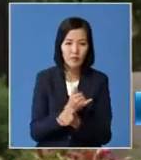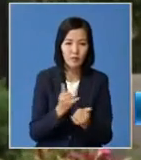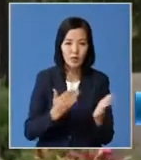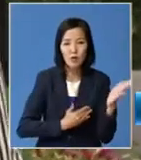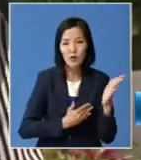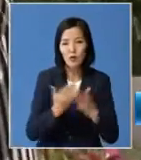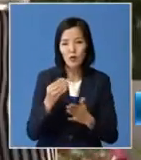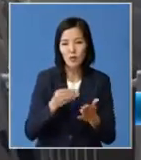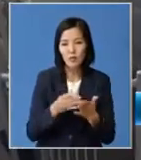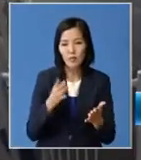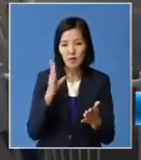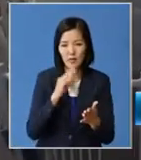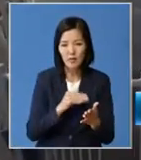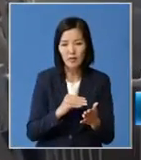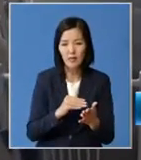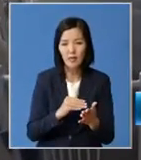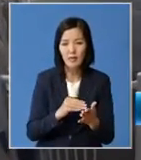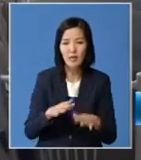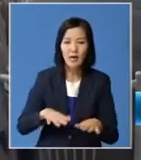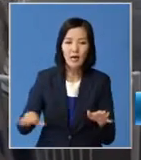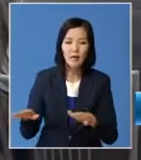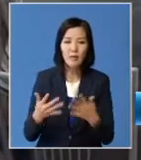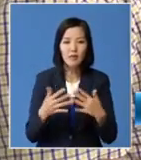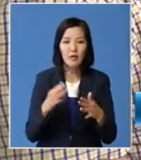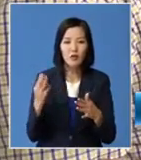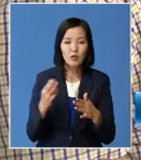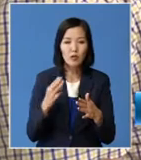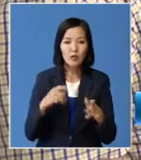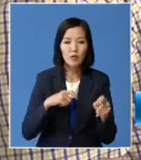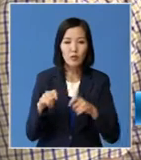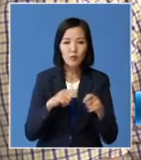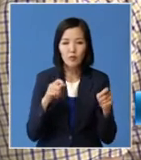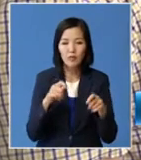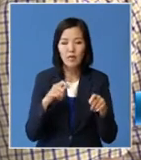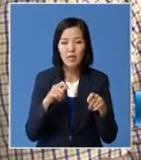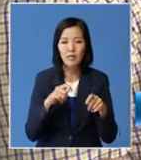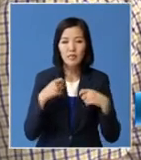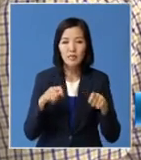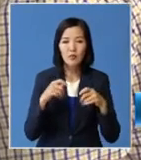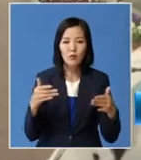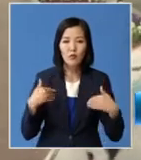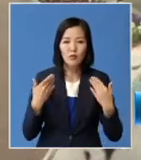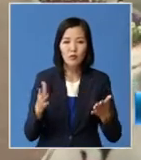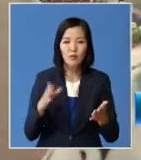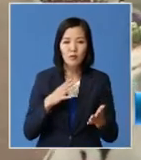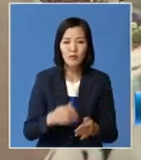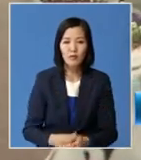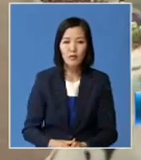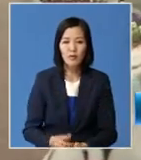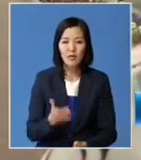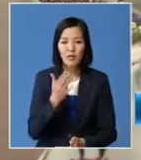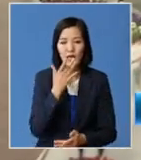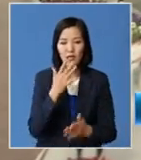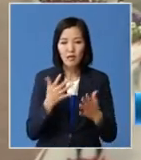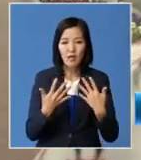жоғары деген баға берді. Бұдан бөлек олар аймақтың ауыл шаруашылық өнімдерін сатылымға шығаруға ұсыныс білдірді. Этна ауыл жасасақ, бір